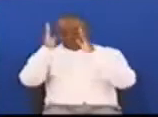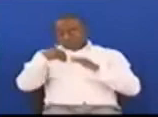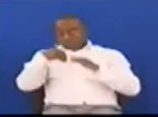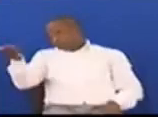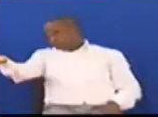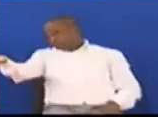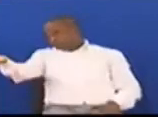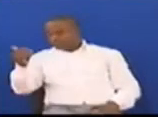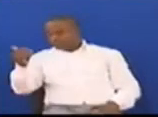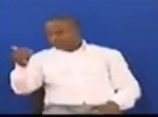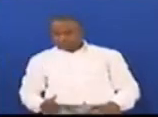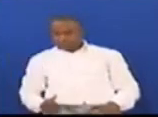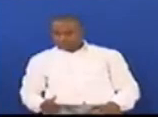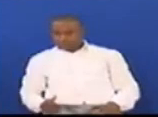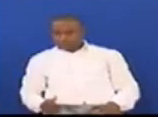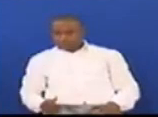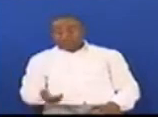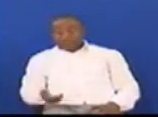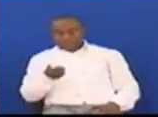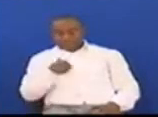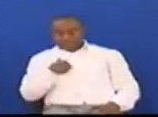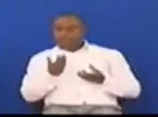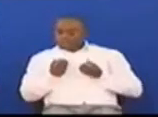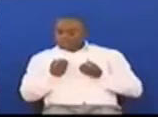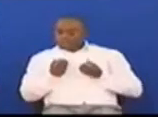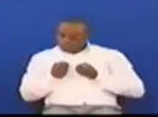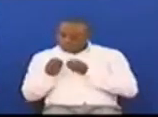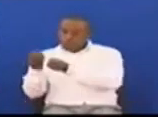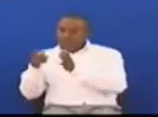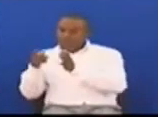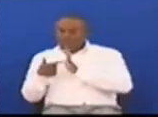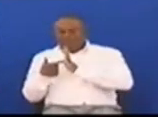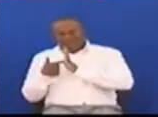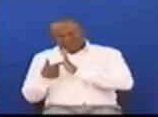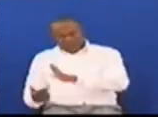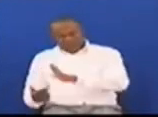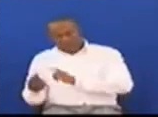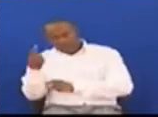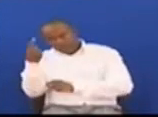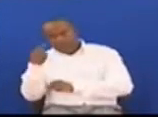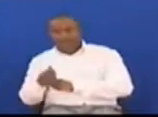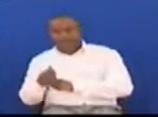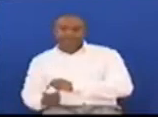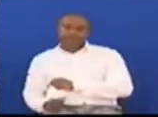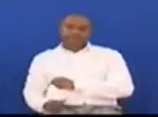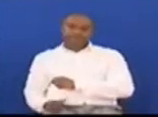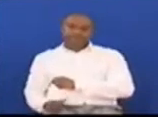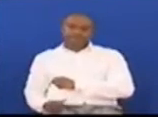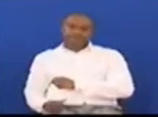nitoe na mfano mdogo sana. Sasa hivi